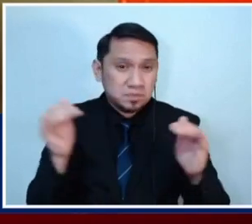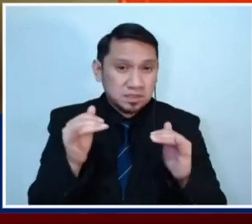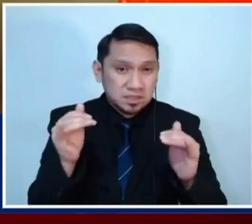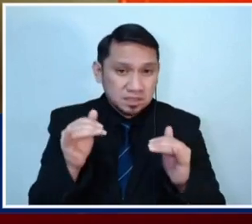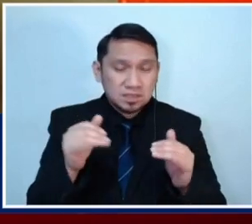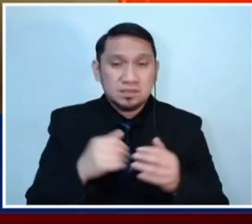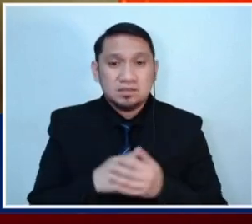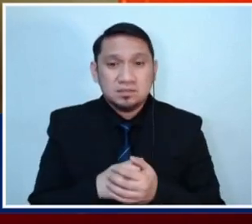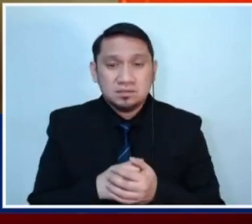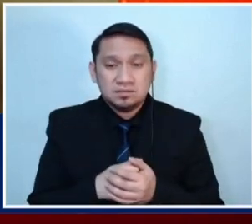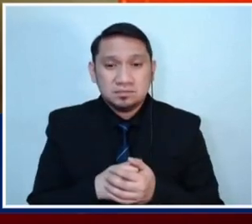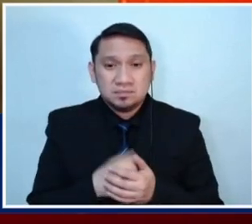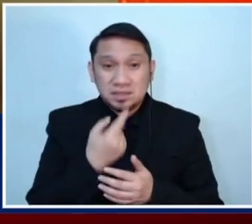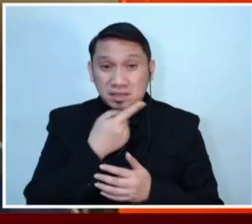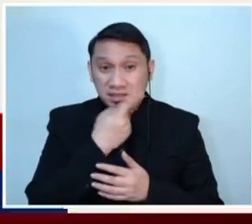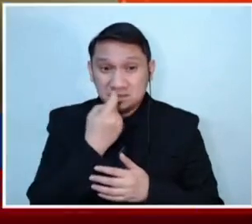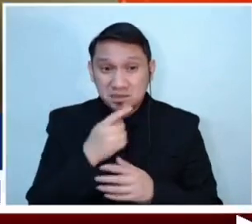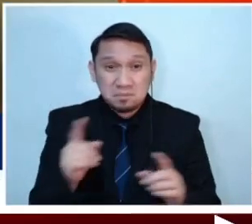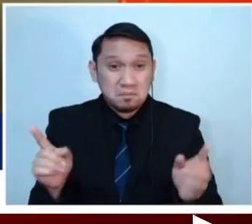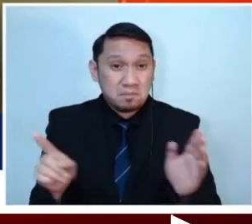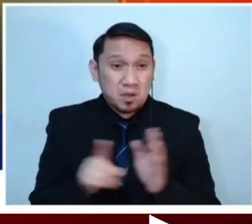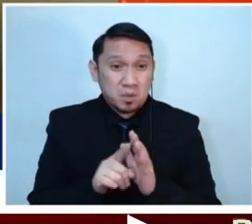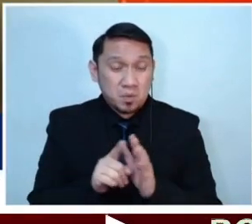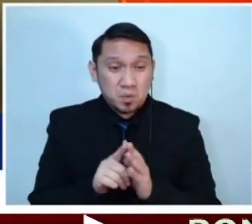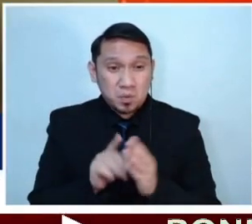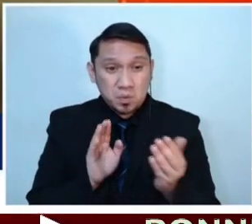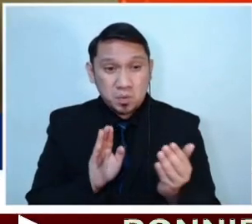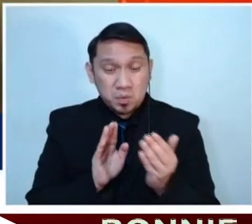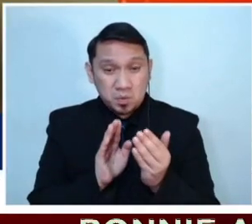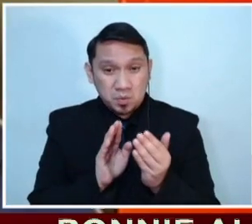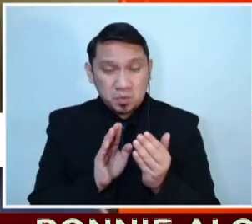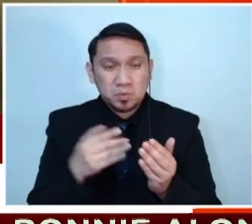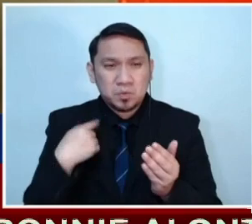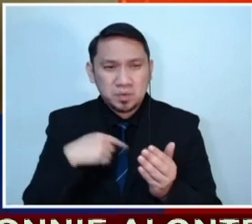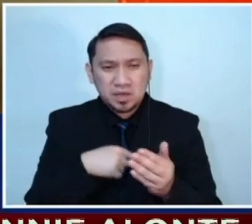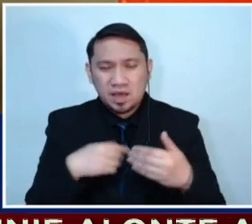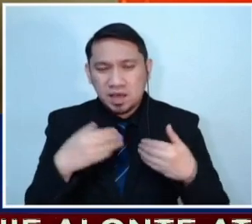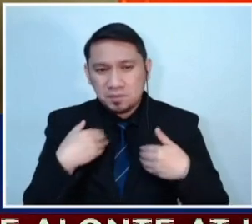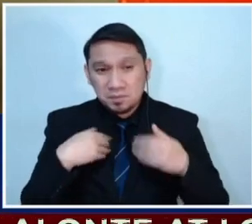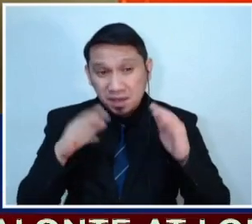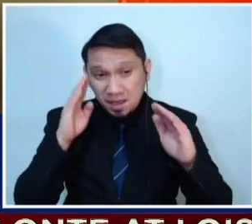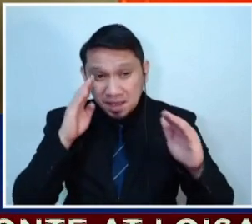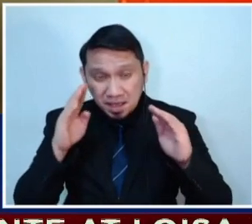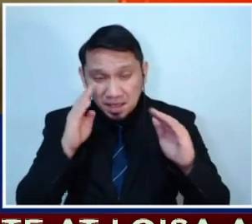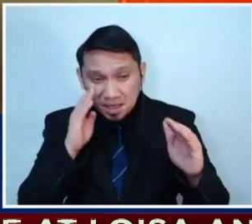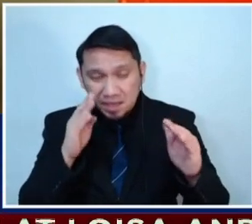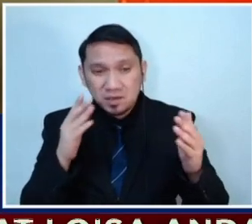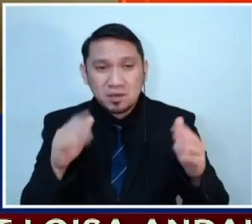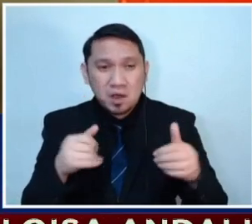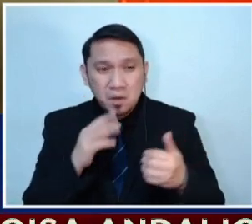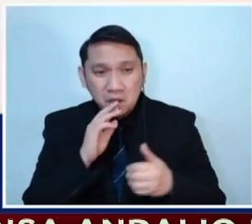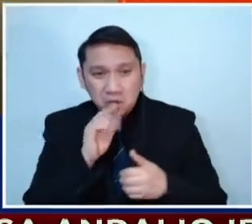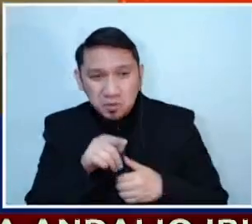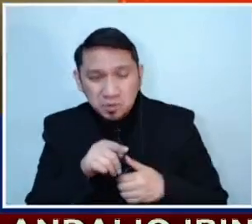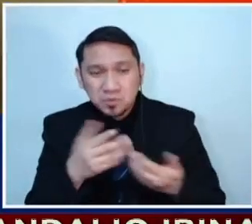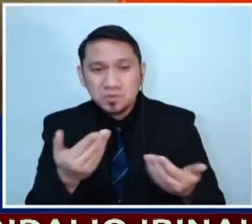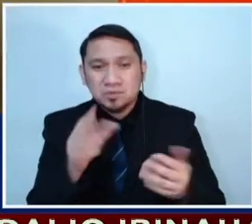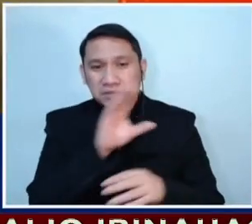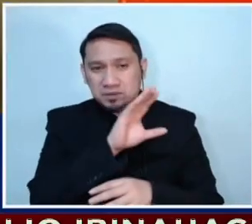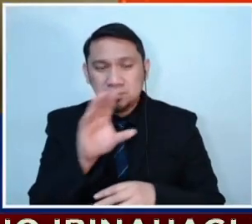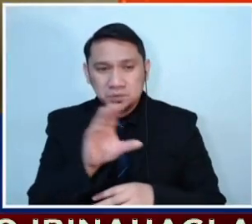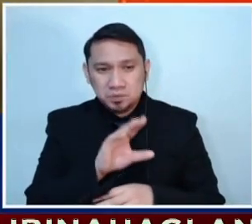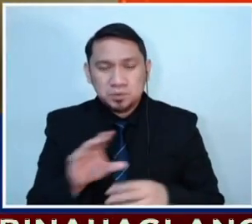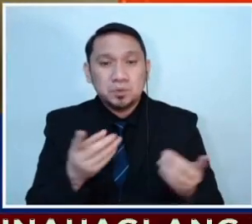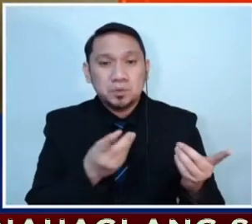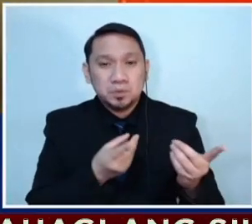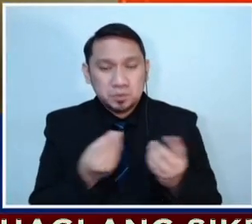Kasi bawal yung mga face-to-face pa. Kumustahan ang tawag namin doon para malaman lang kung may problem. Agad-agad